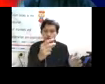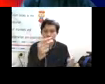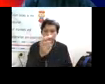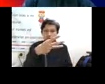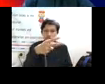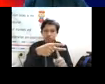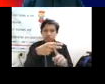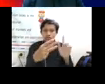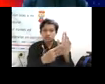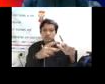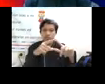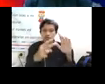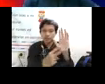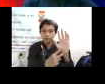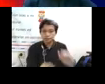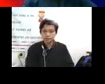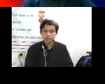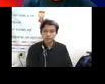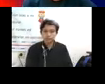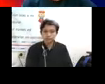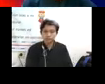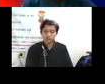ini nanti filenya akan berbentuk